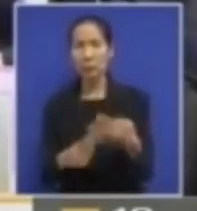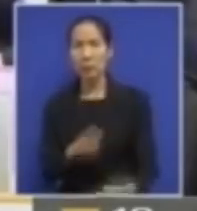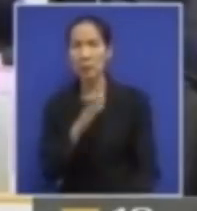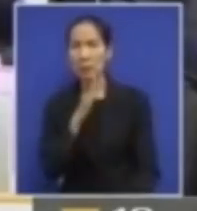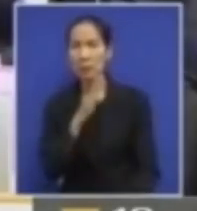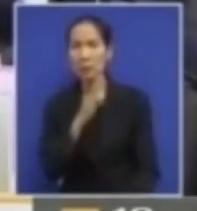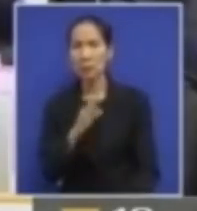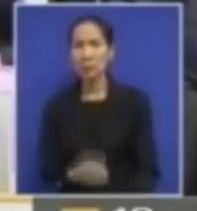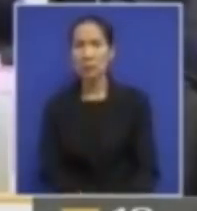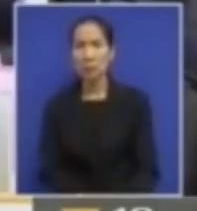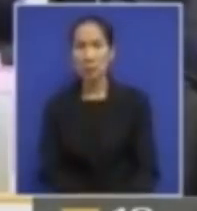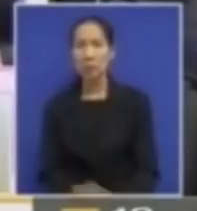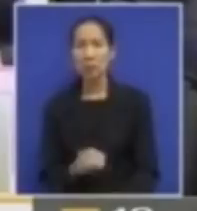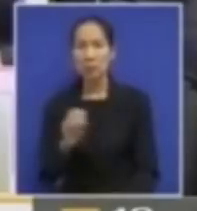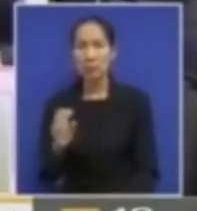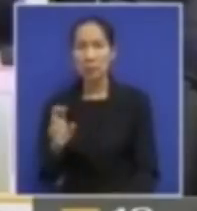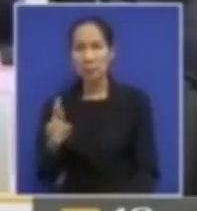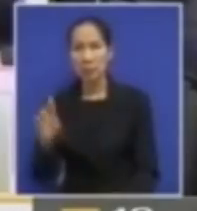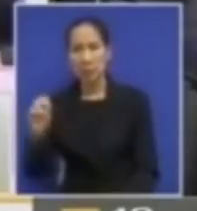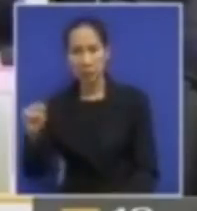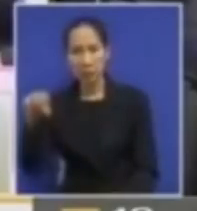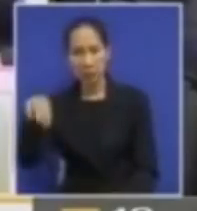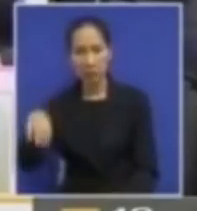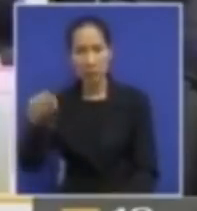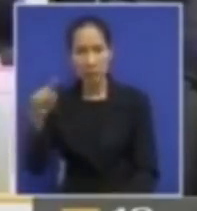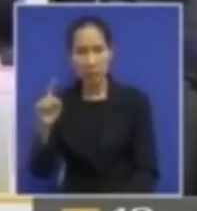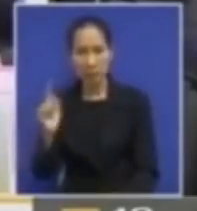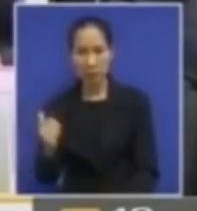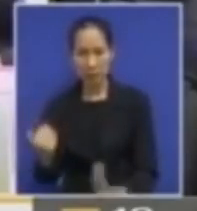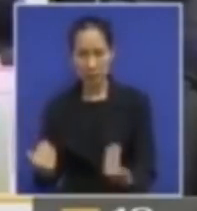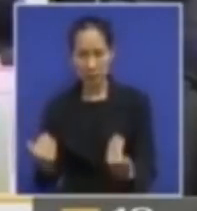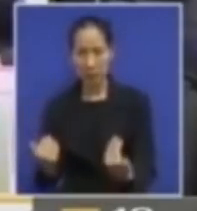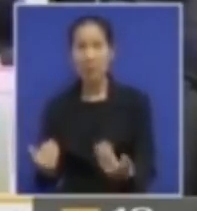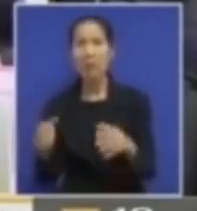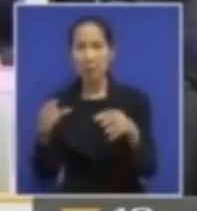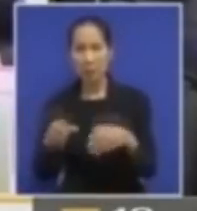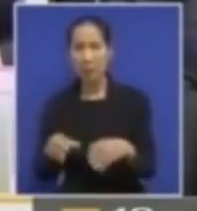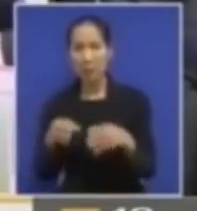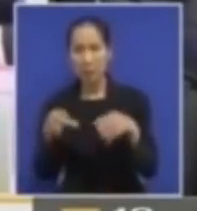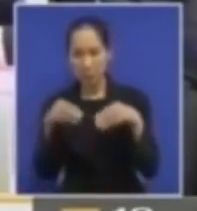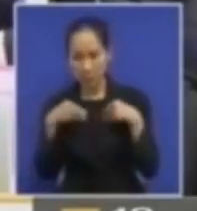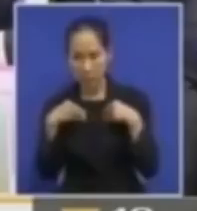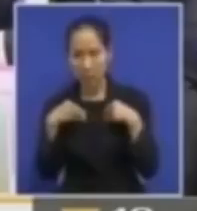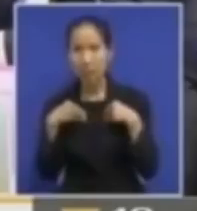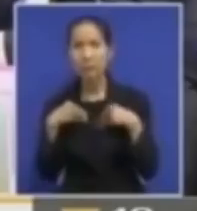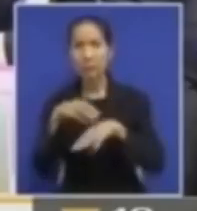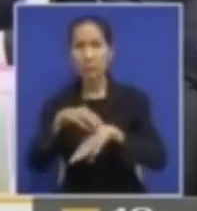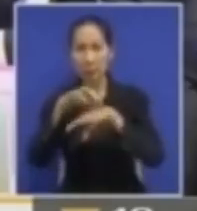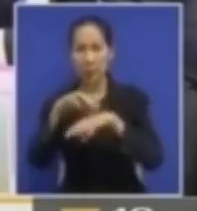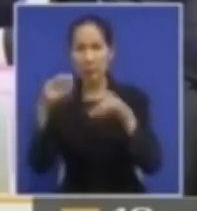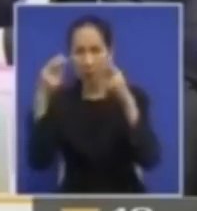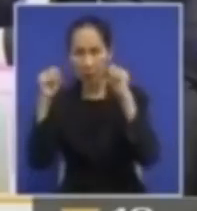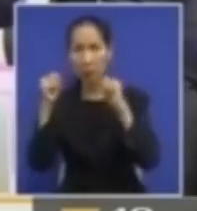รัฐสภาแห่งนี้ได้ให้ความเห็นชอบพลเอกประยุทธ์สมควรได้รับการแต่งตั้งเป็นนายกรัฐม